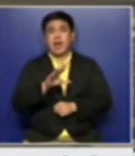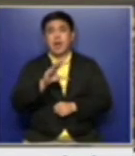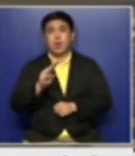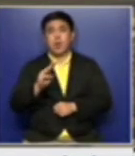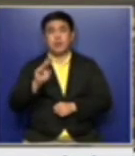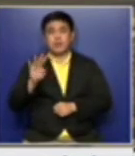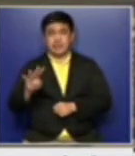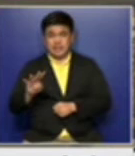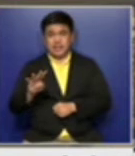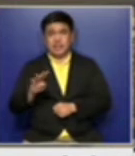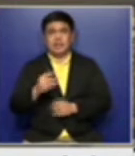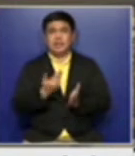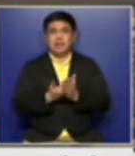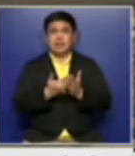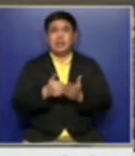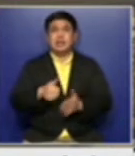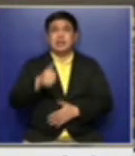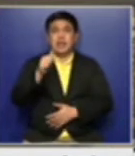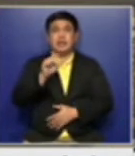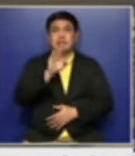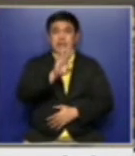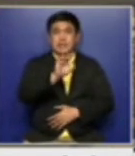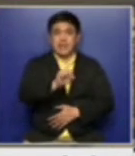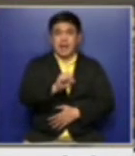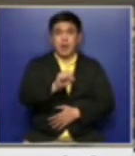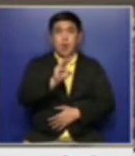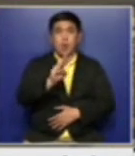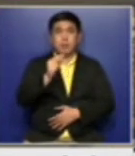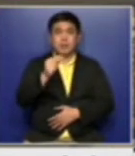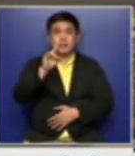2564ประมาณการรายได้